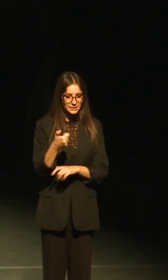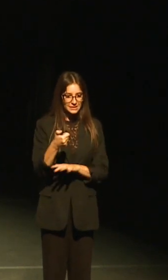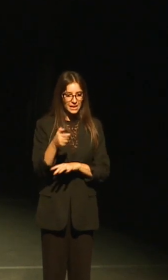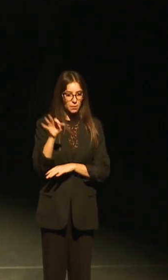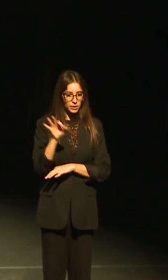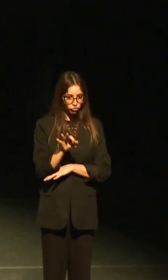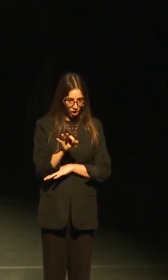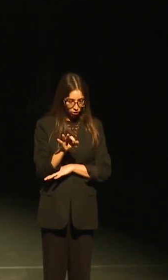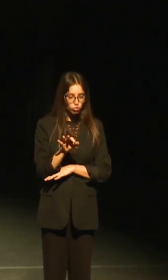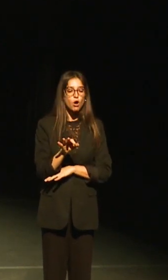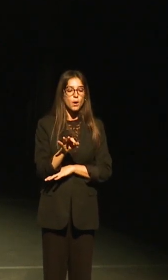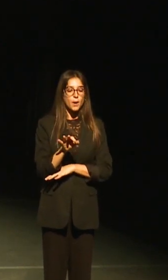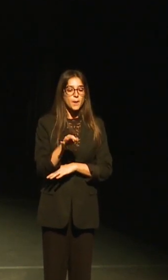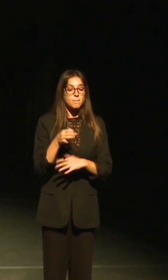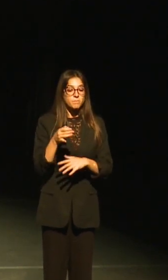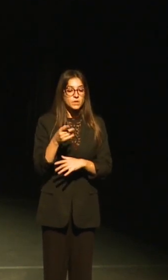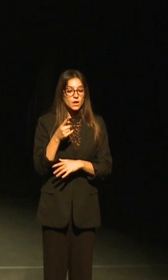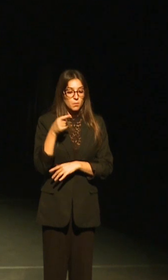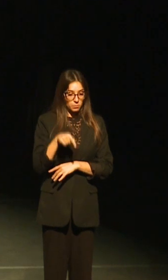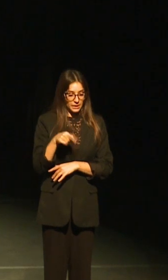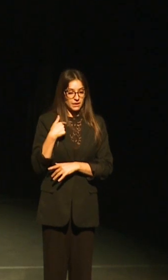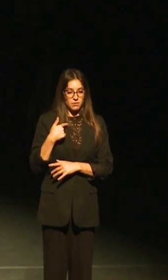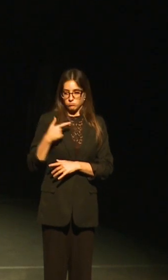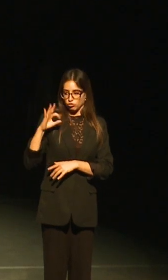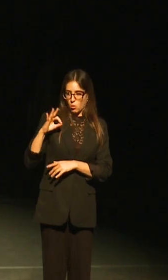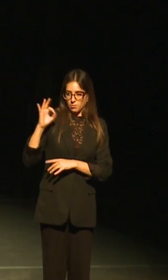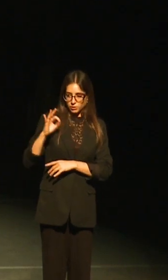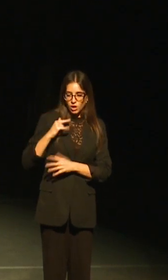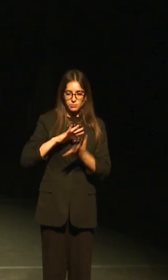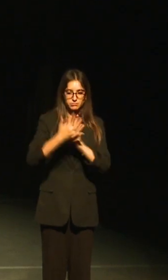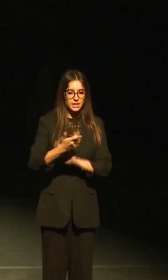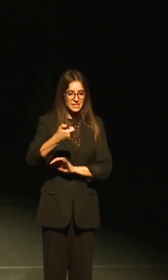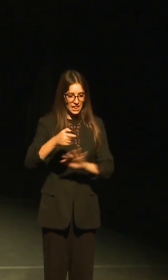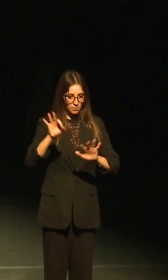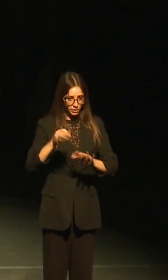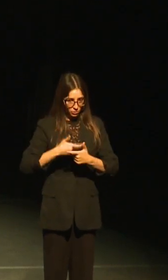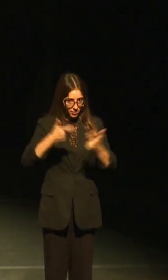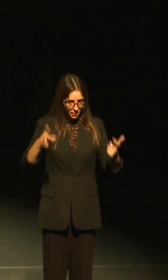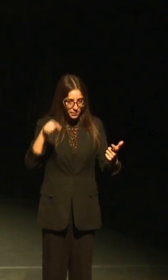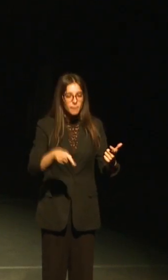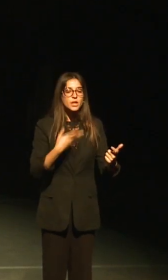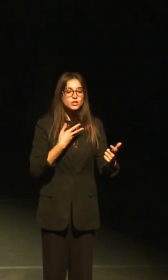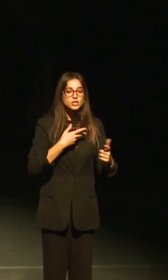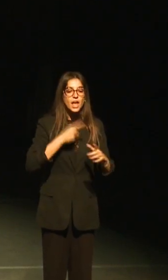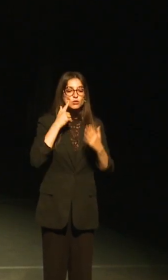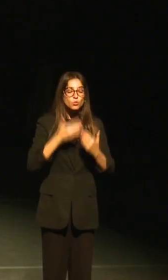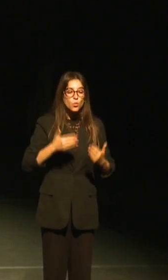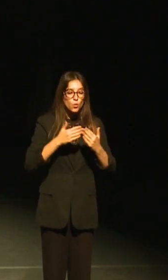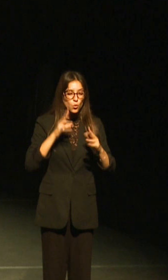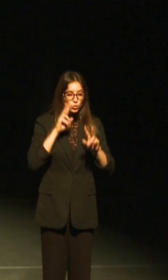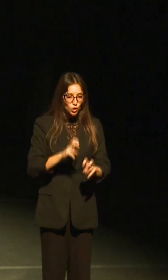chi nasce in una classe rimarrà in quella classe C'è uno studio di oxfam che dice che